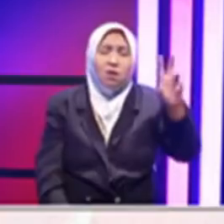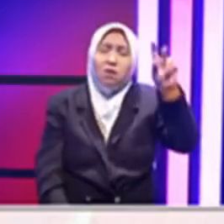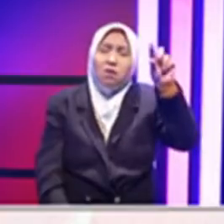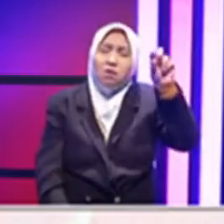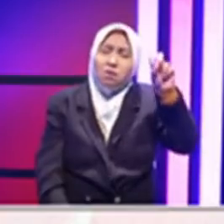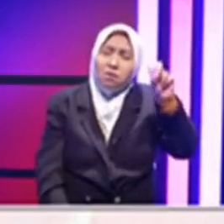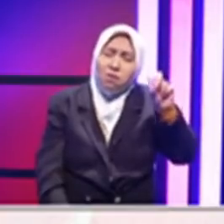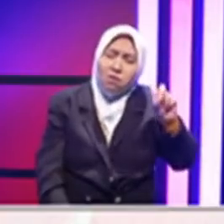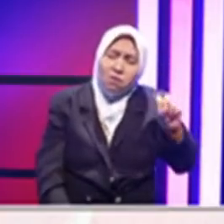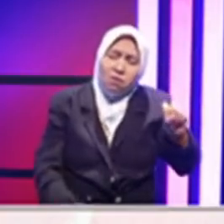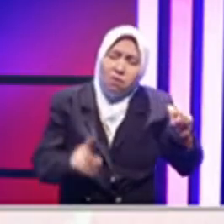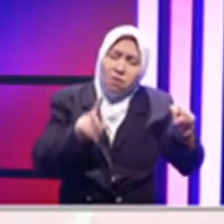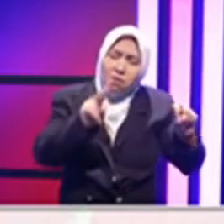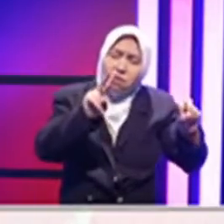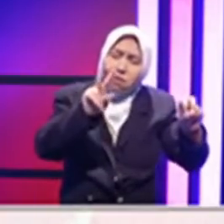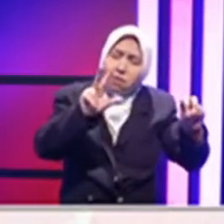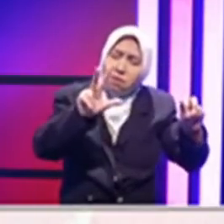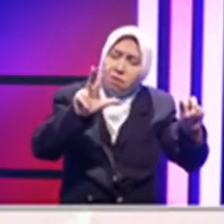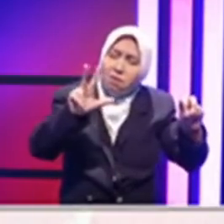Qaf